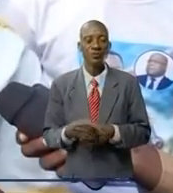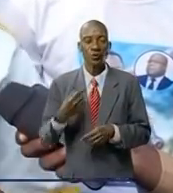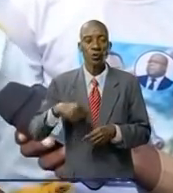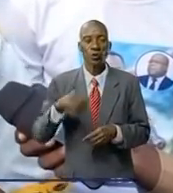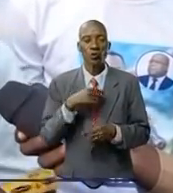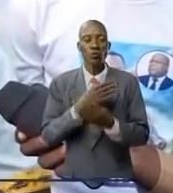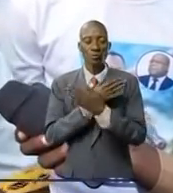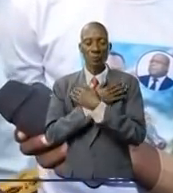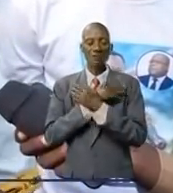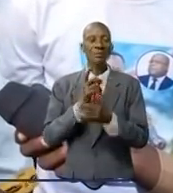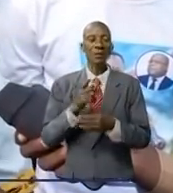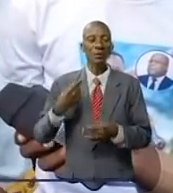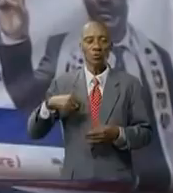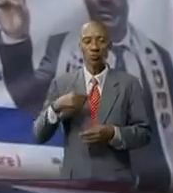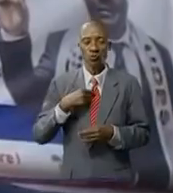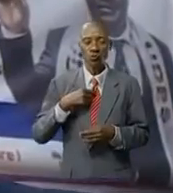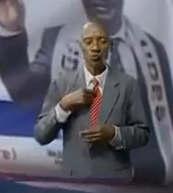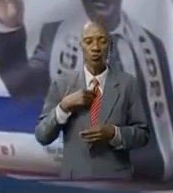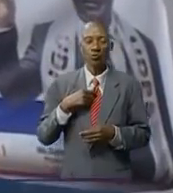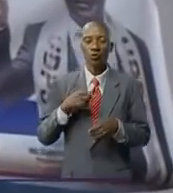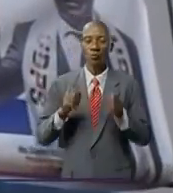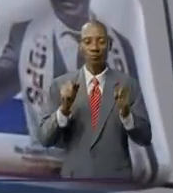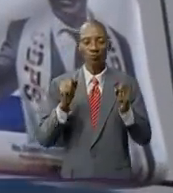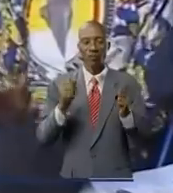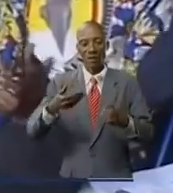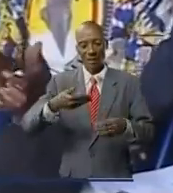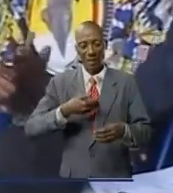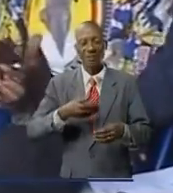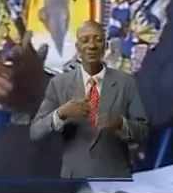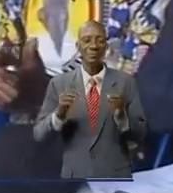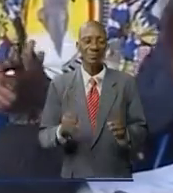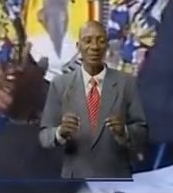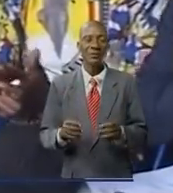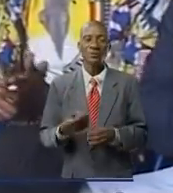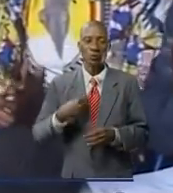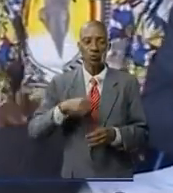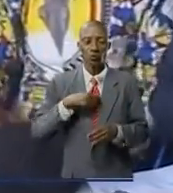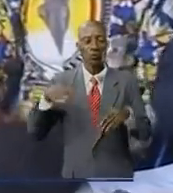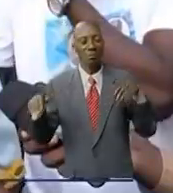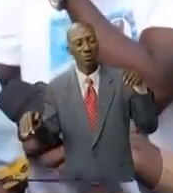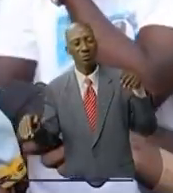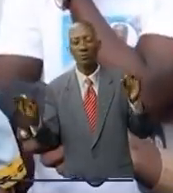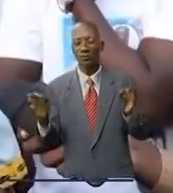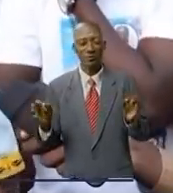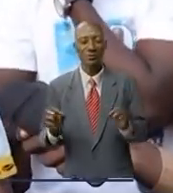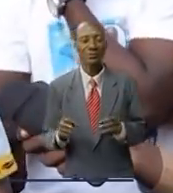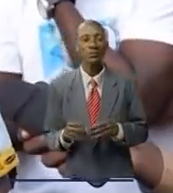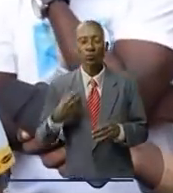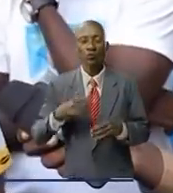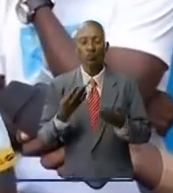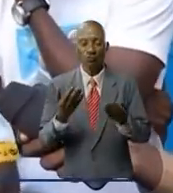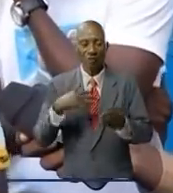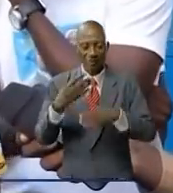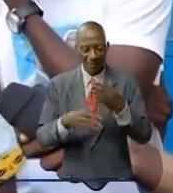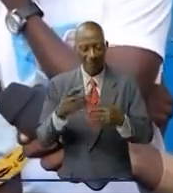sommes au pouvoir, on ne peut pas avoir des initiatives privées. Mais ces initiatives privées peuvent nous amener à absorber le chômage. Nous savons bien